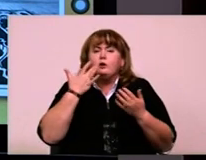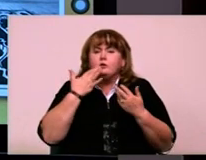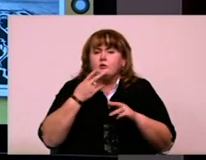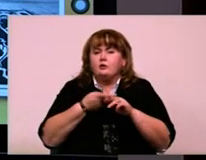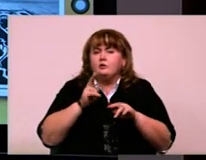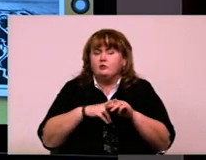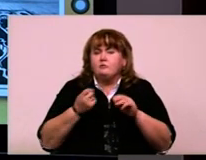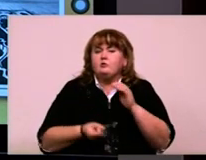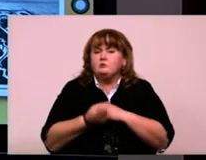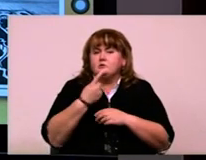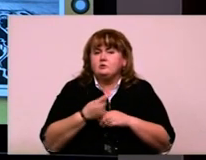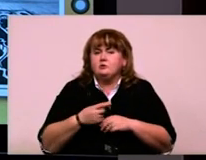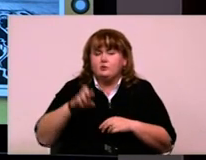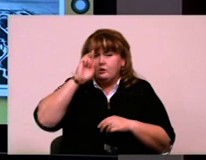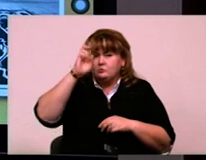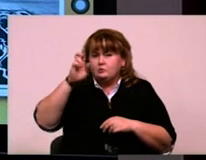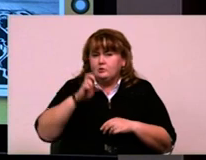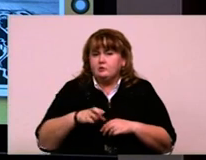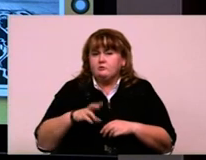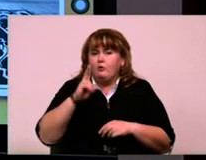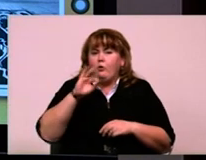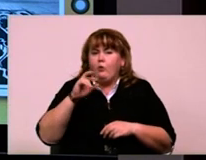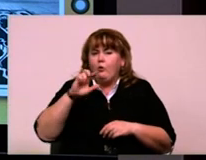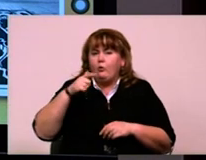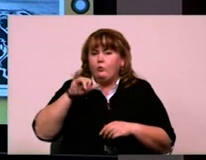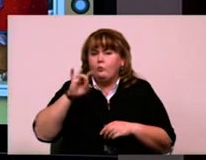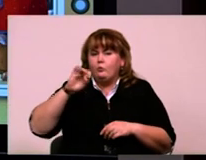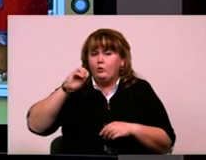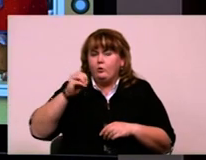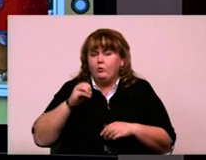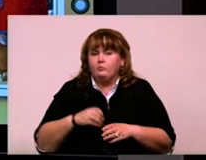все-таки возникло государство Когурё.